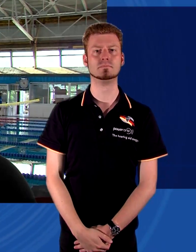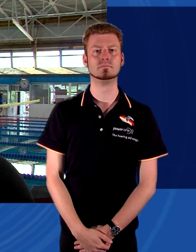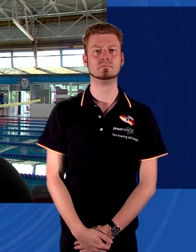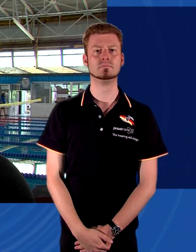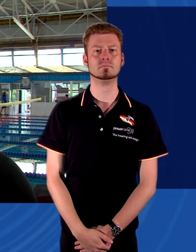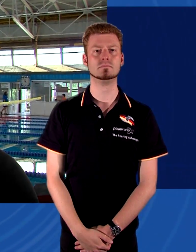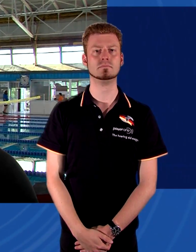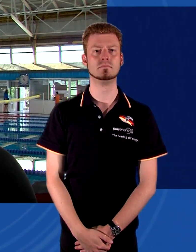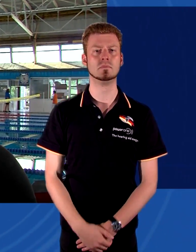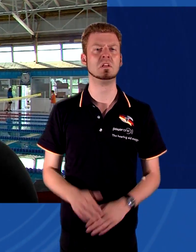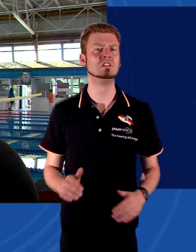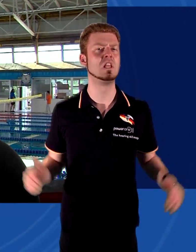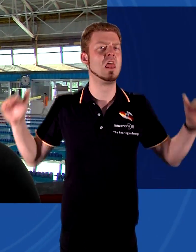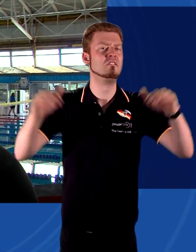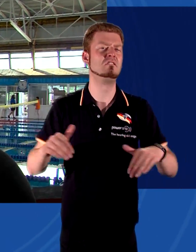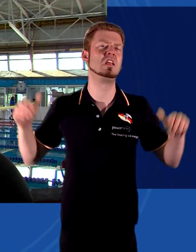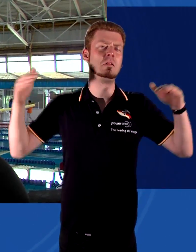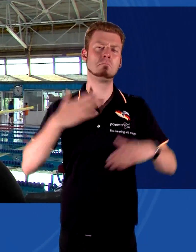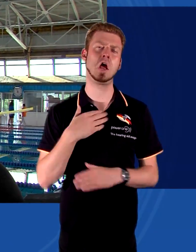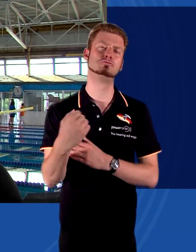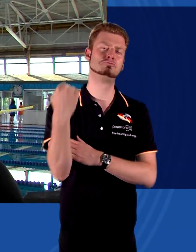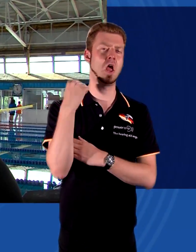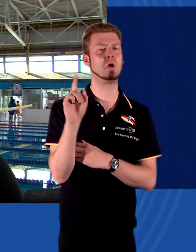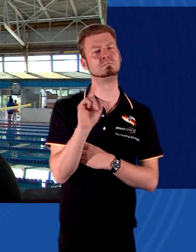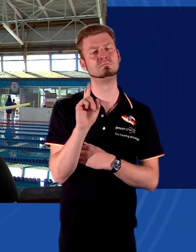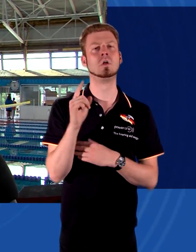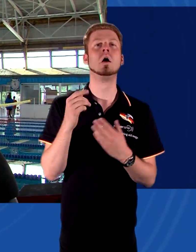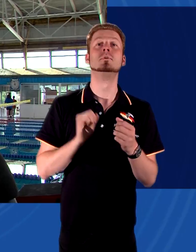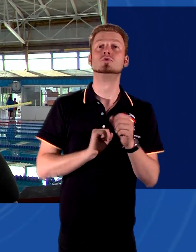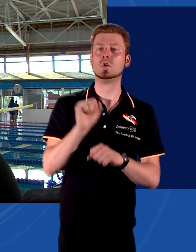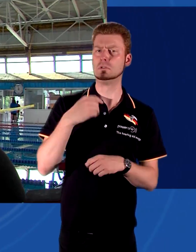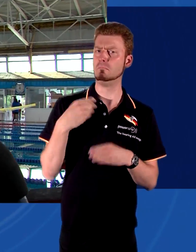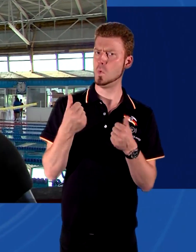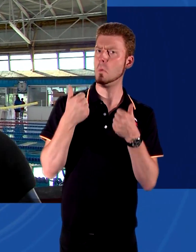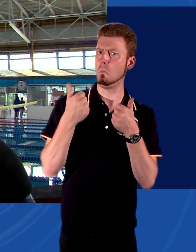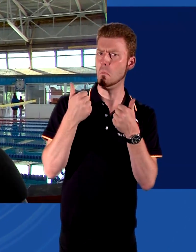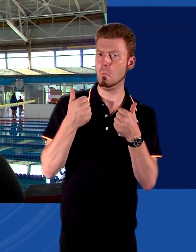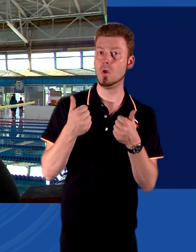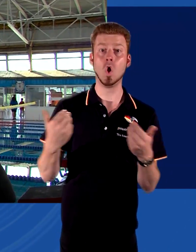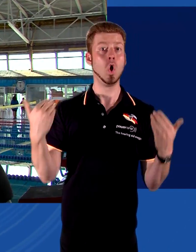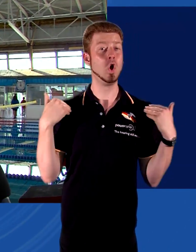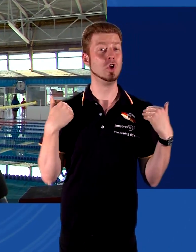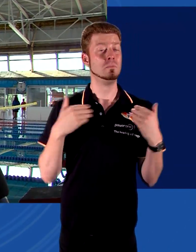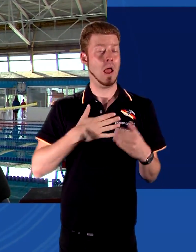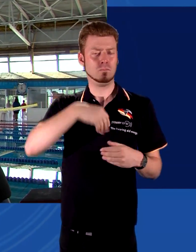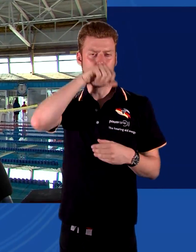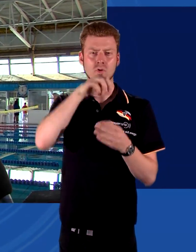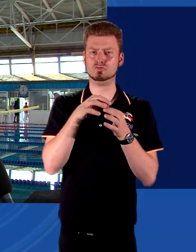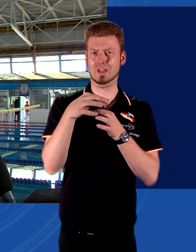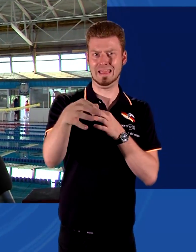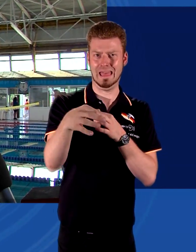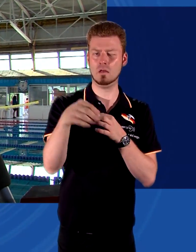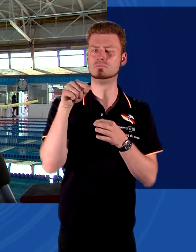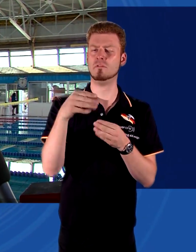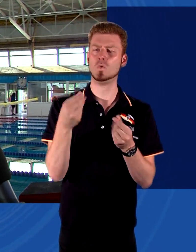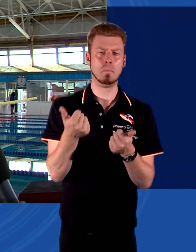Am Anfang, also Delphi ist nicht so meine Hauptlage oder meine Lage, aber ich habe mich richtig gut gefühlt und dann kam